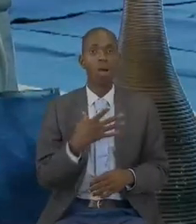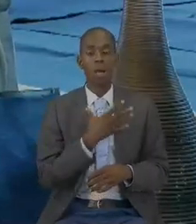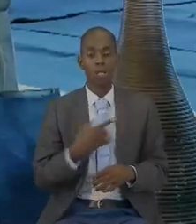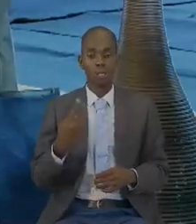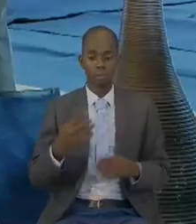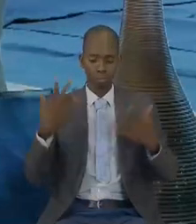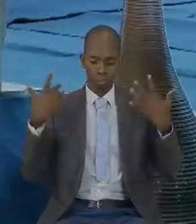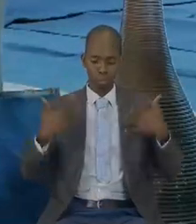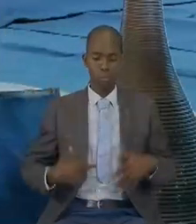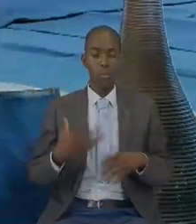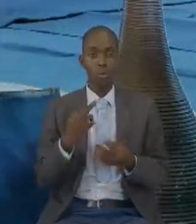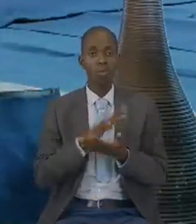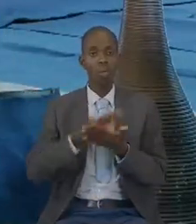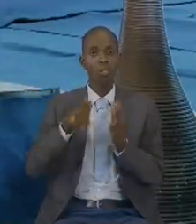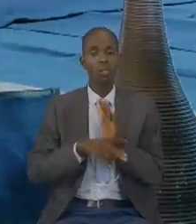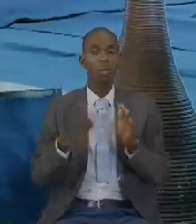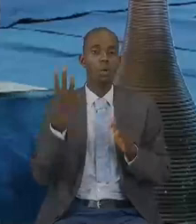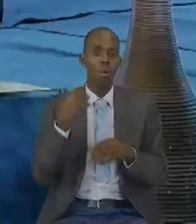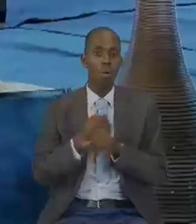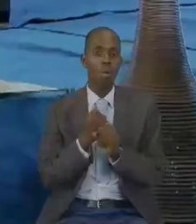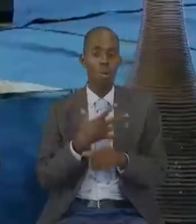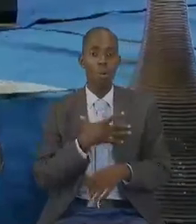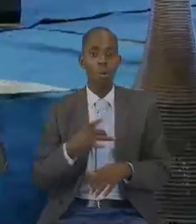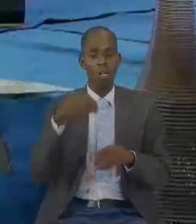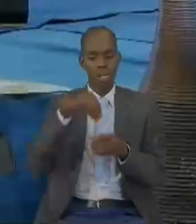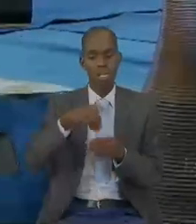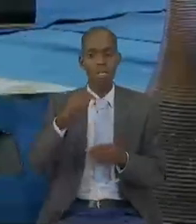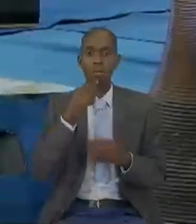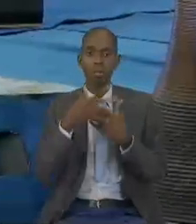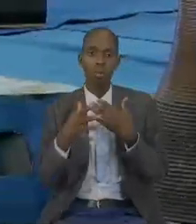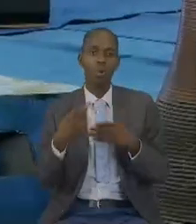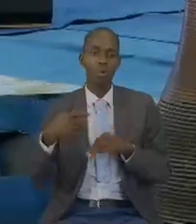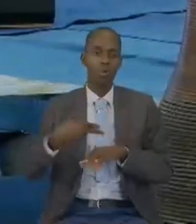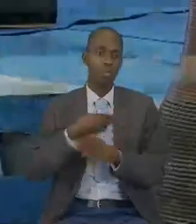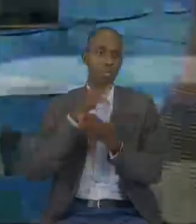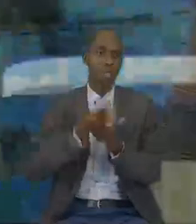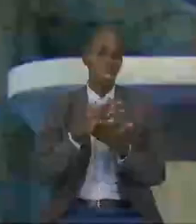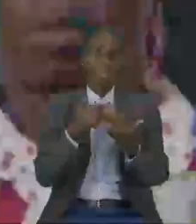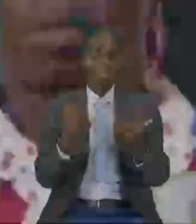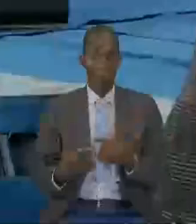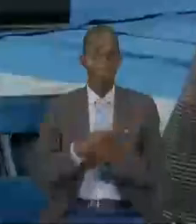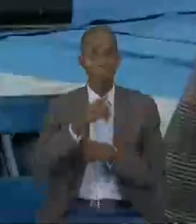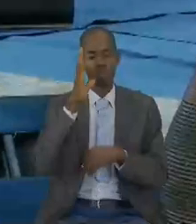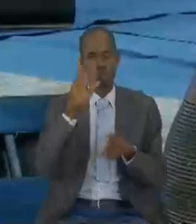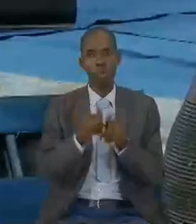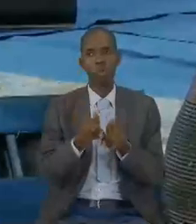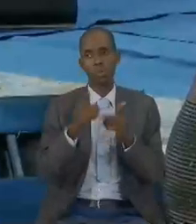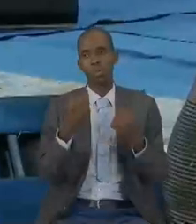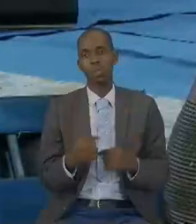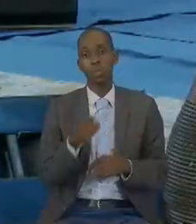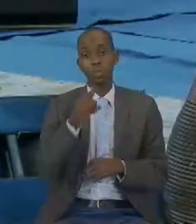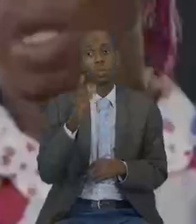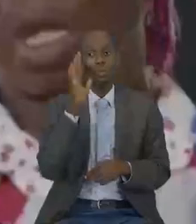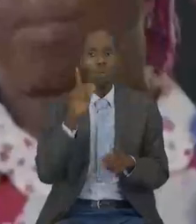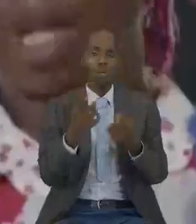blanchis. Et leurs robes de justice ont été lavées, blanchies dans le sang de l'agneau. Et aujourd'hui, toi aussi tu